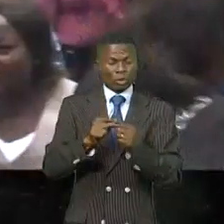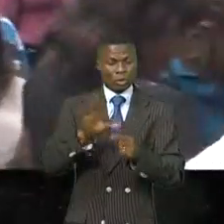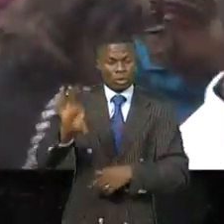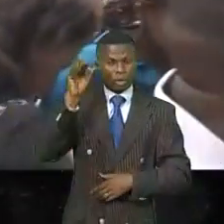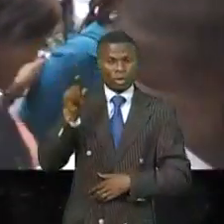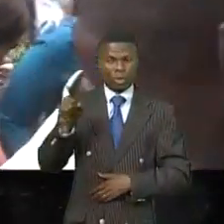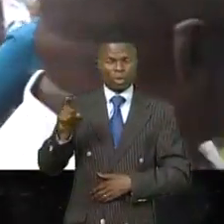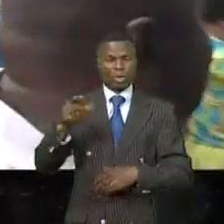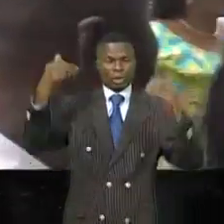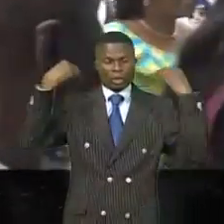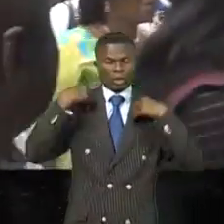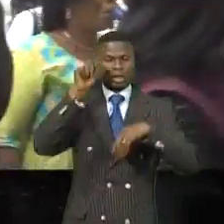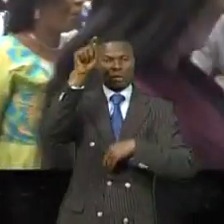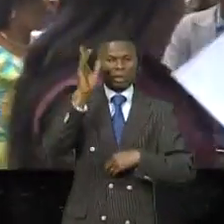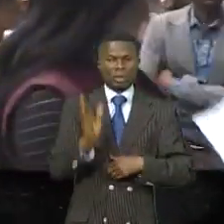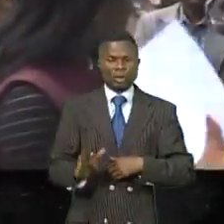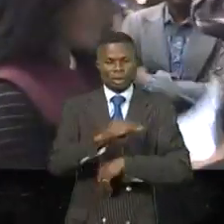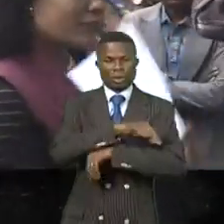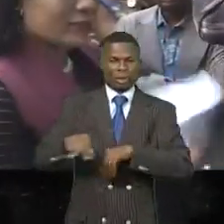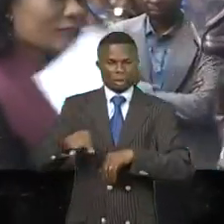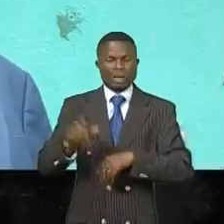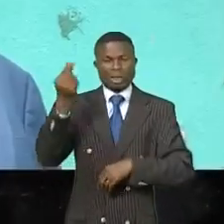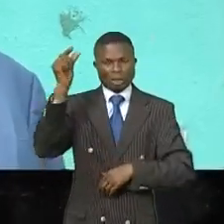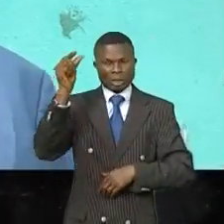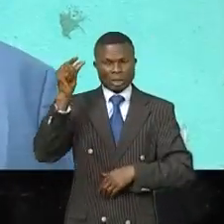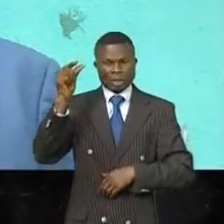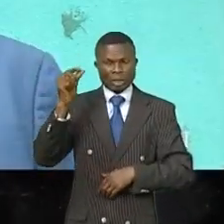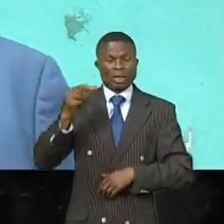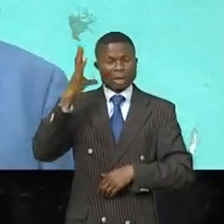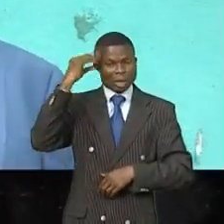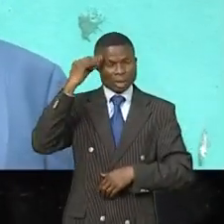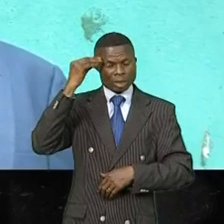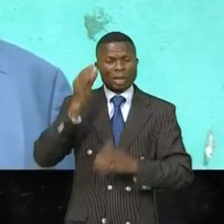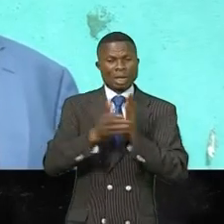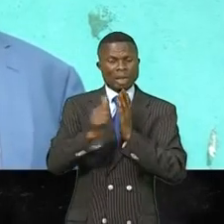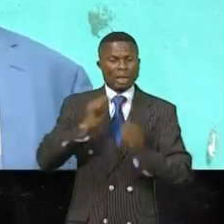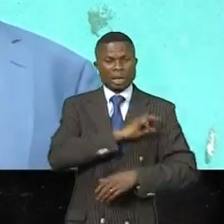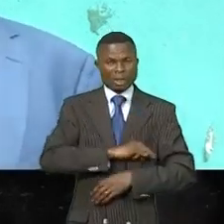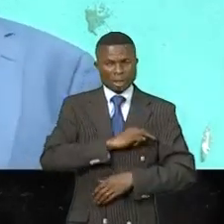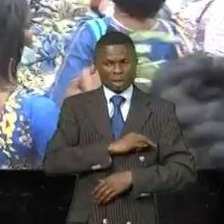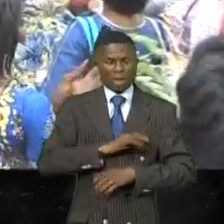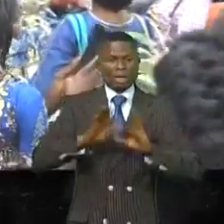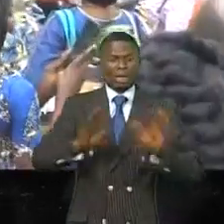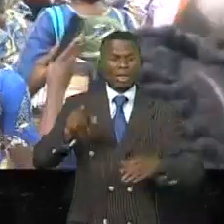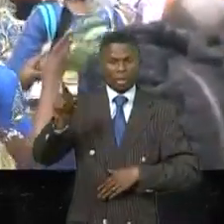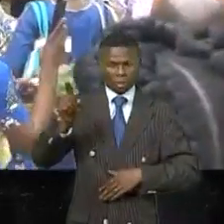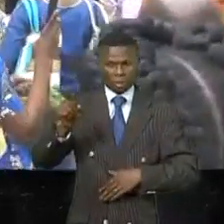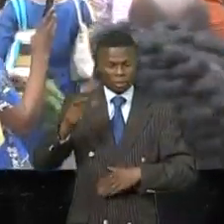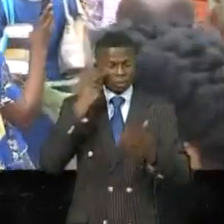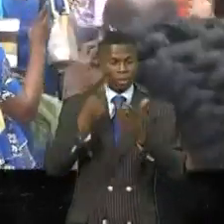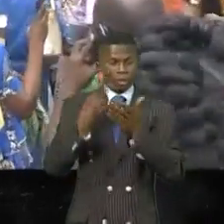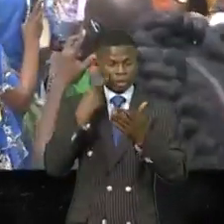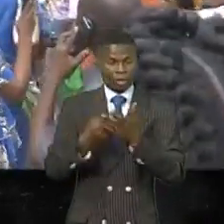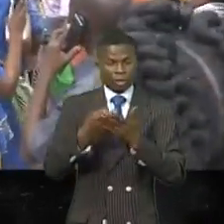nomination, elle était chef des divisions de l'administration de mines. Son expertise, sa qualité morale et sa compétence ont été